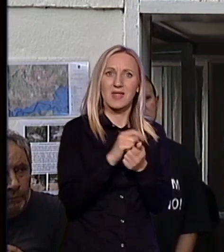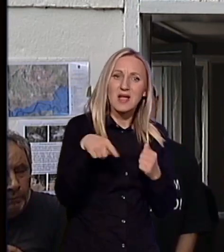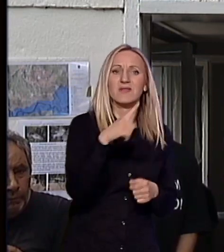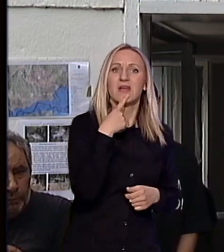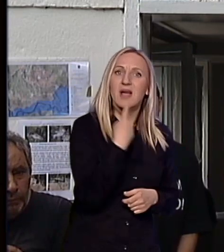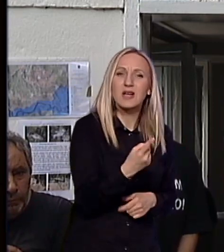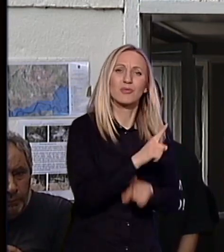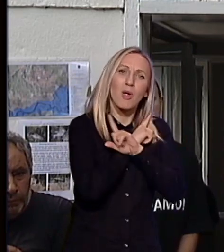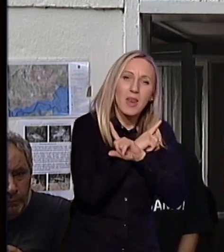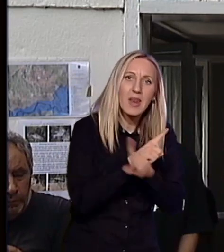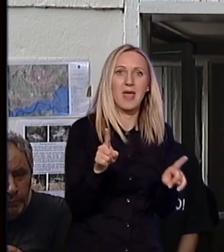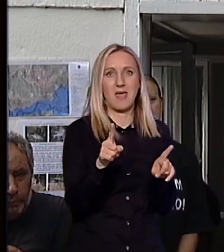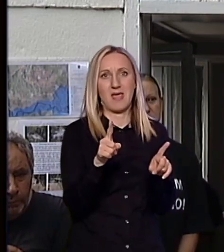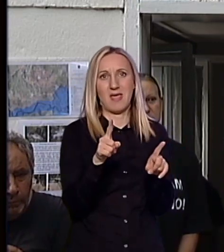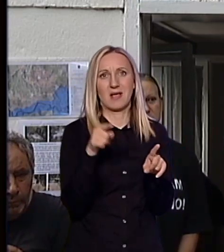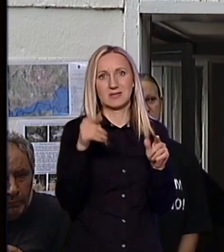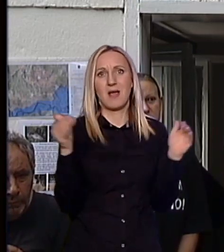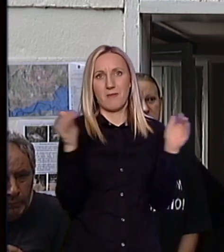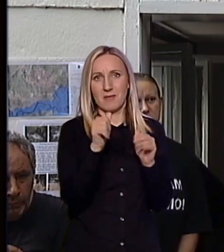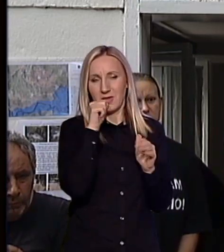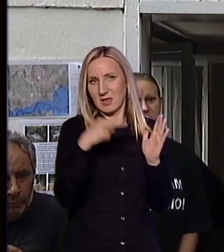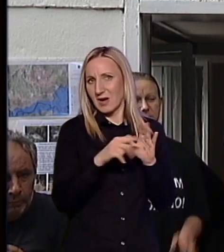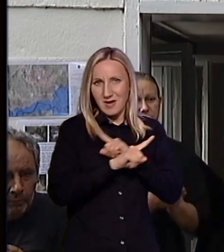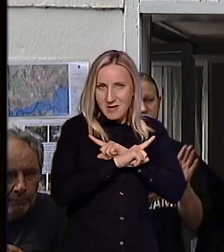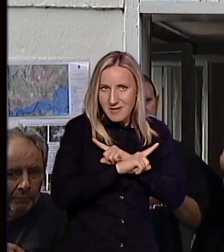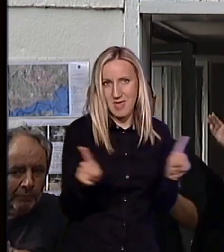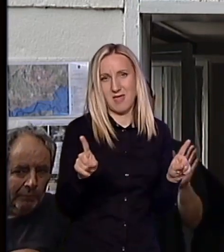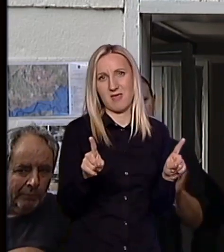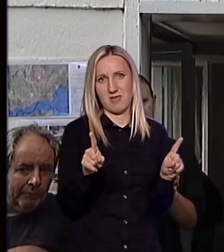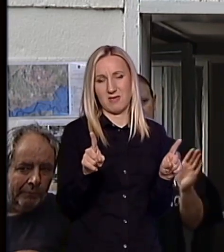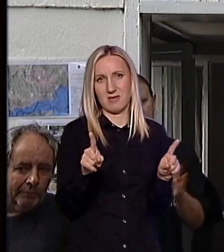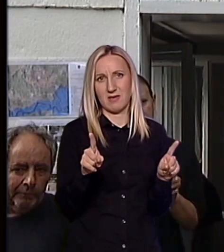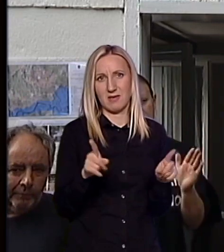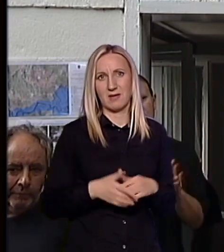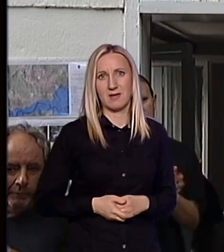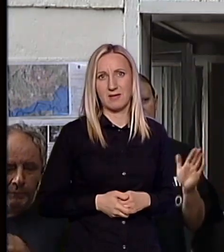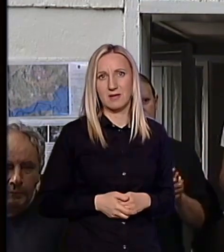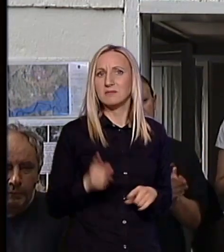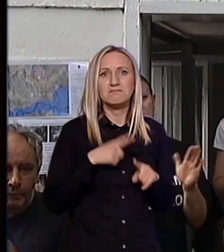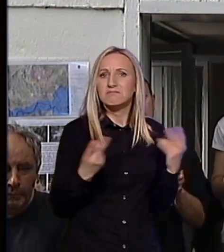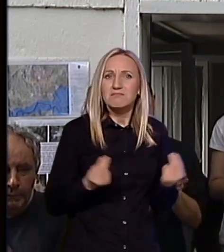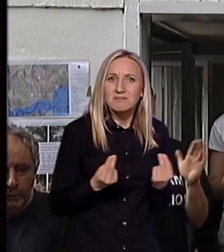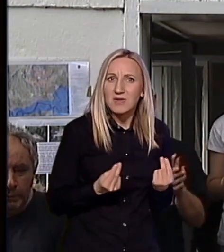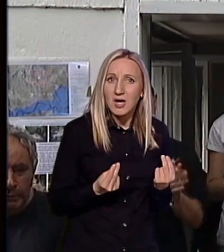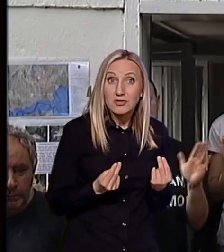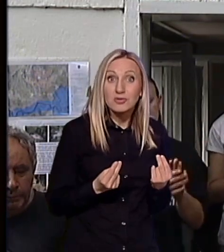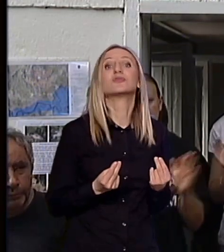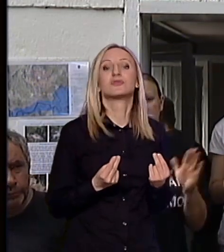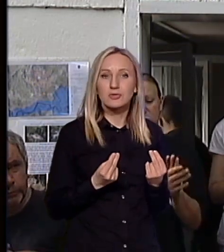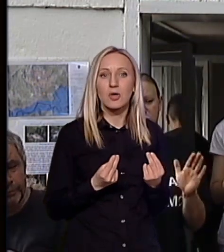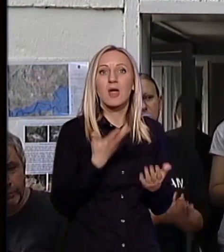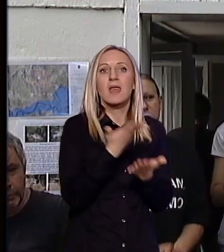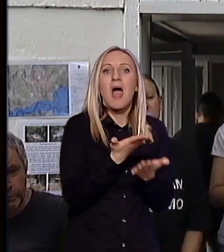kažemo ne za MHE, to jest da kažemo ne mini hidroelektranama, zato što na osnovu